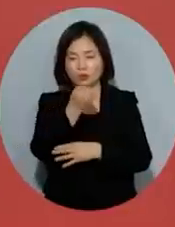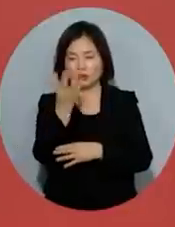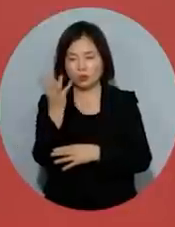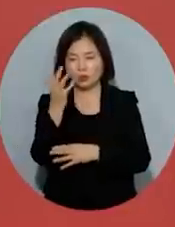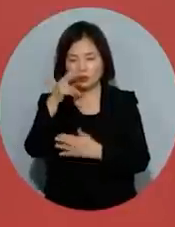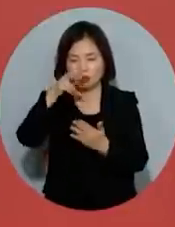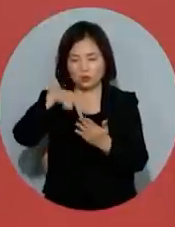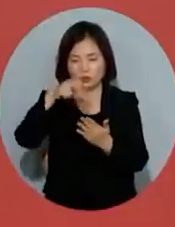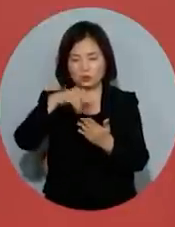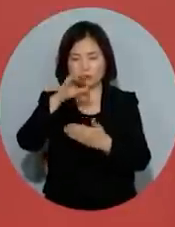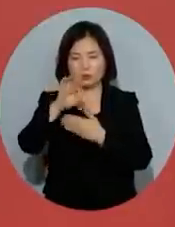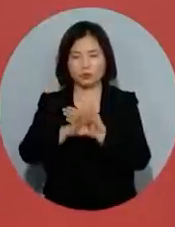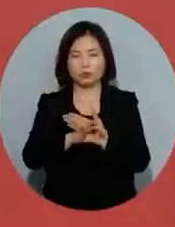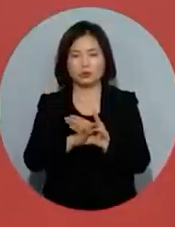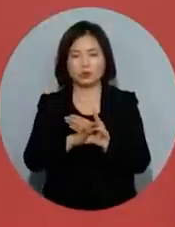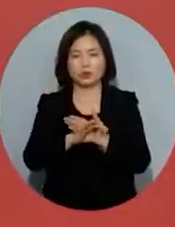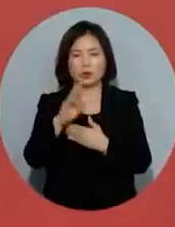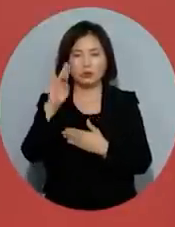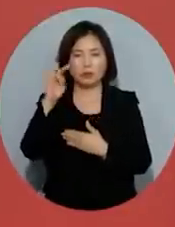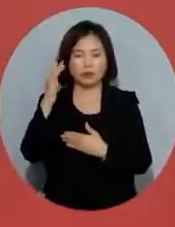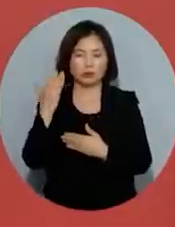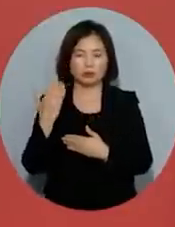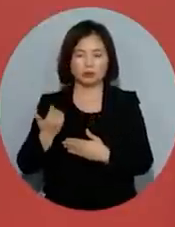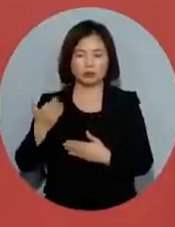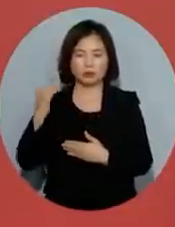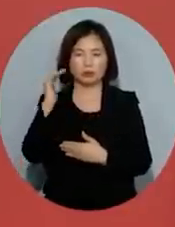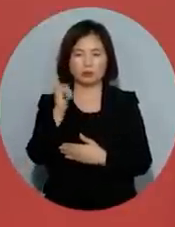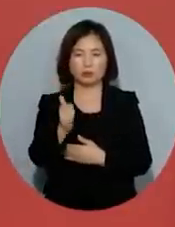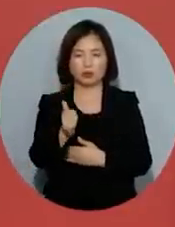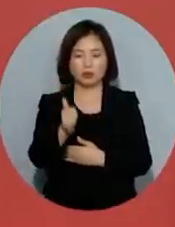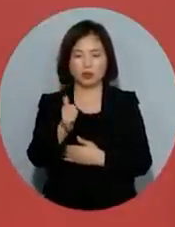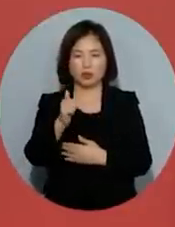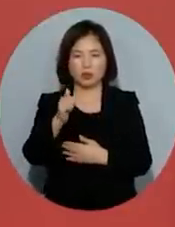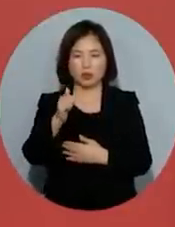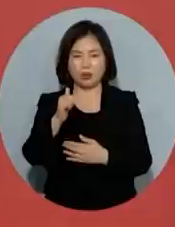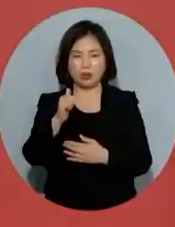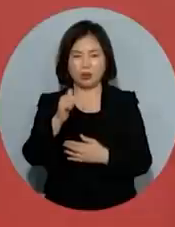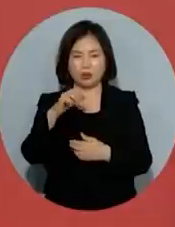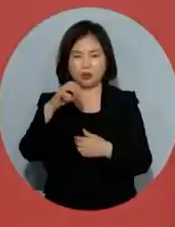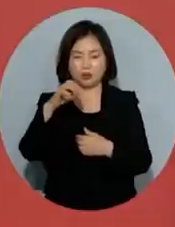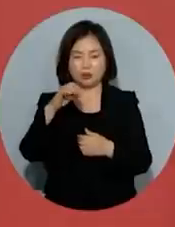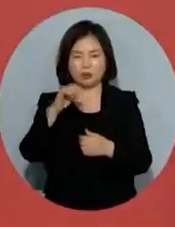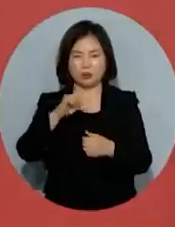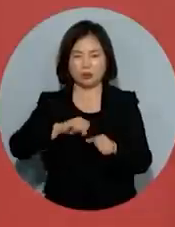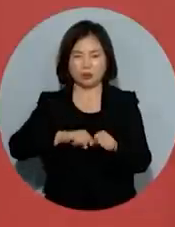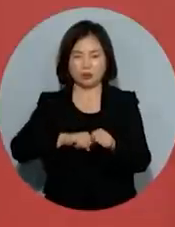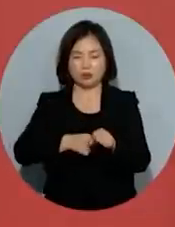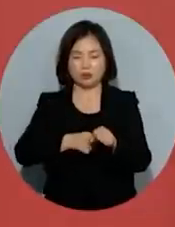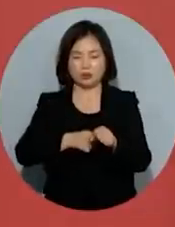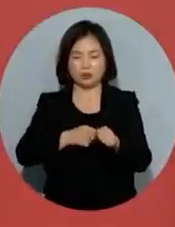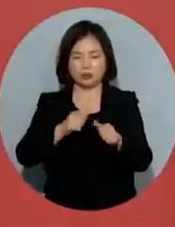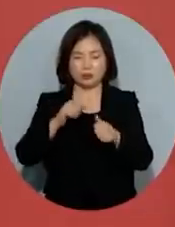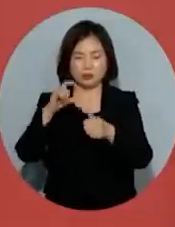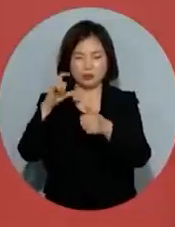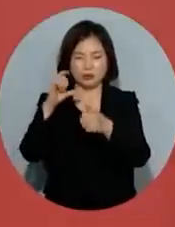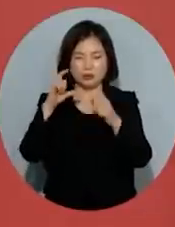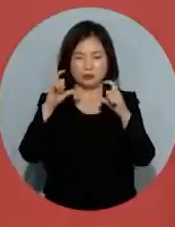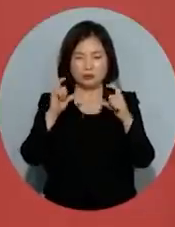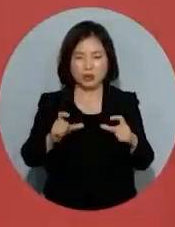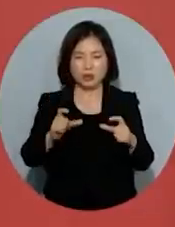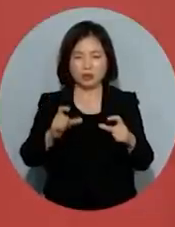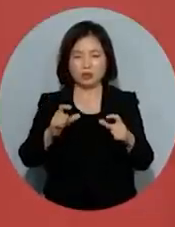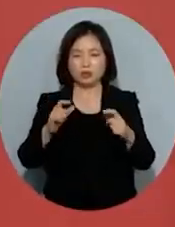보면 박근혜 전 대통령의 형 집행정지를 중앙지검장